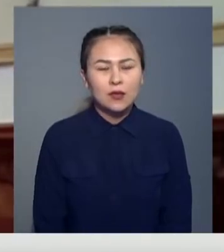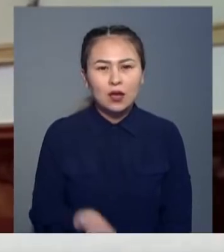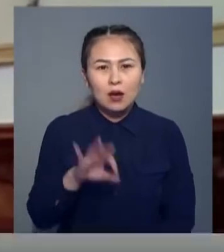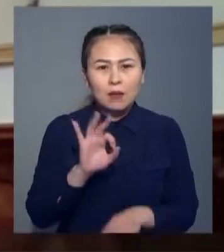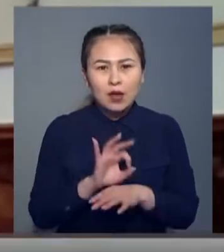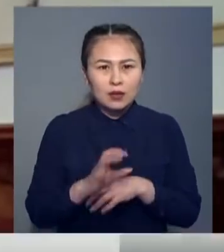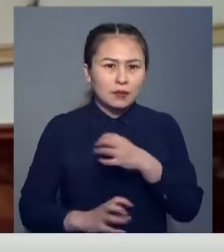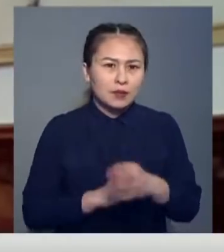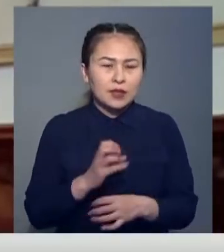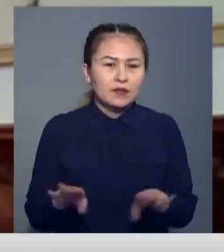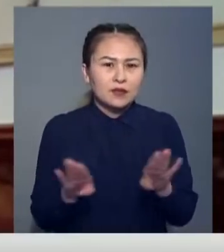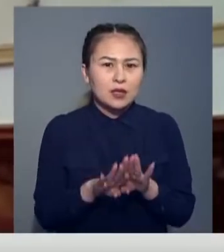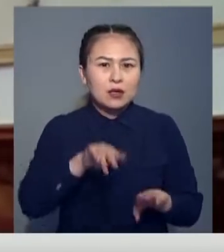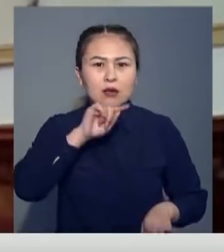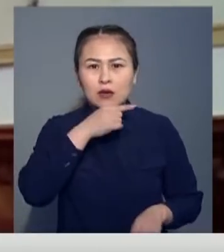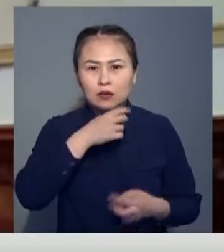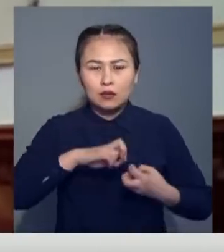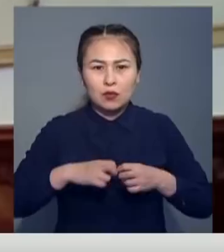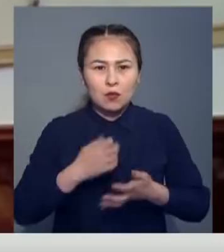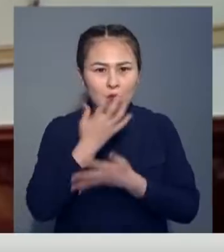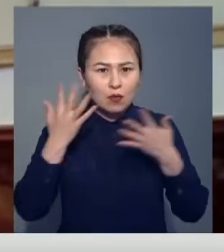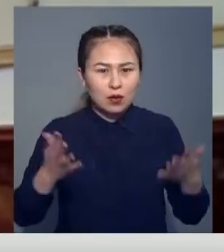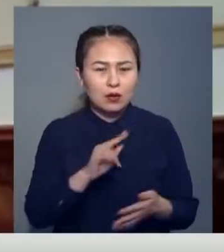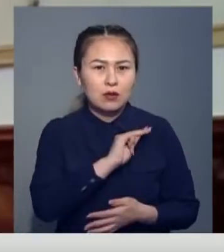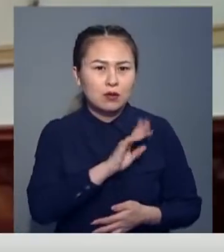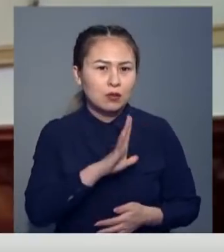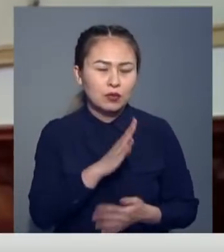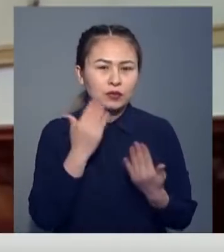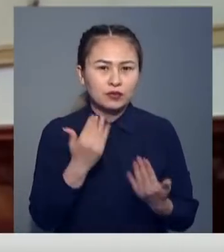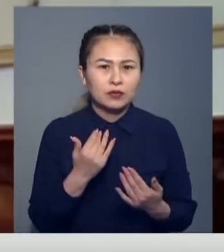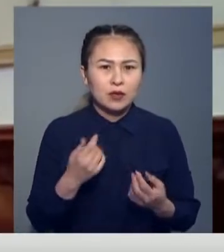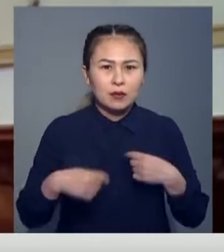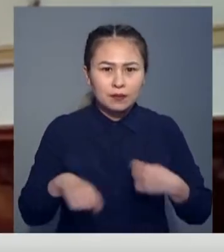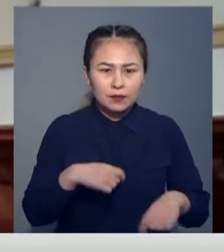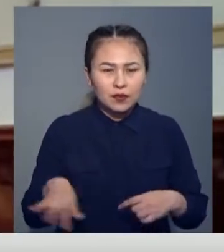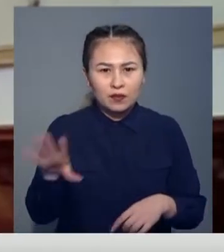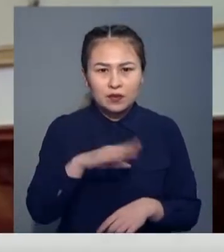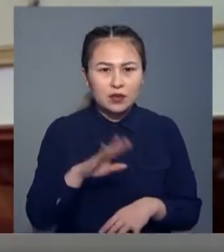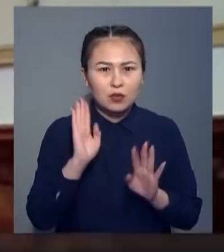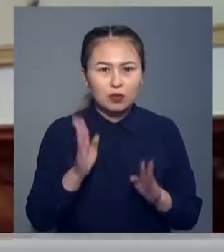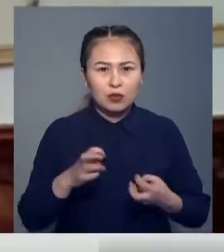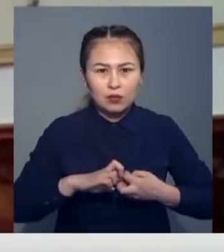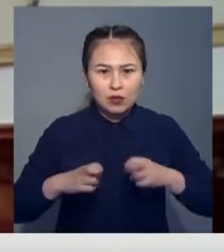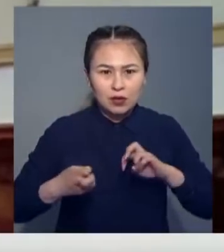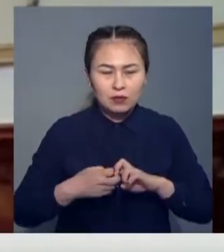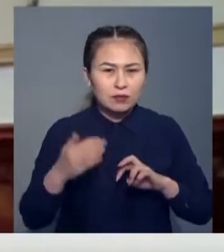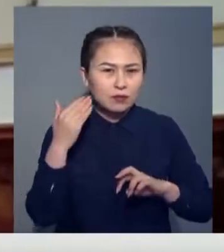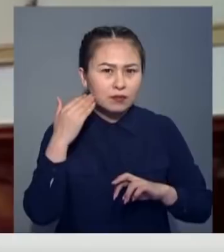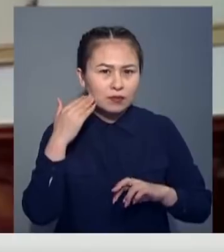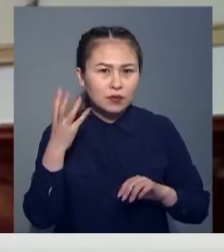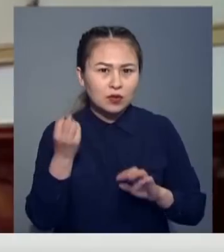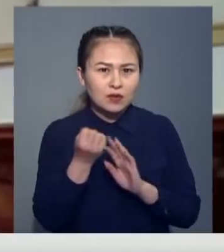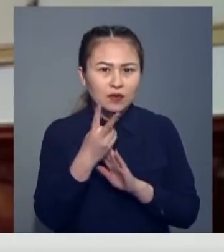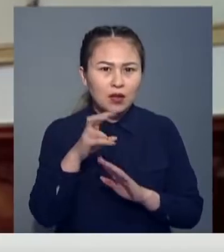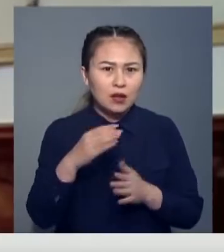Пандемия әлем елдерінің экономикасына ауыр соққы болады. Жұмыссыздық белең алып, сауда саттық тұралап қалады. Болжам бойынша тіпті осыдан